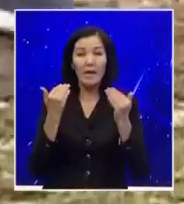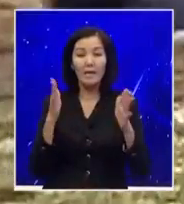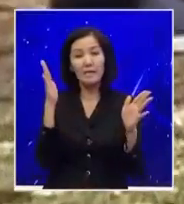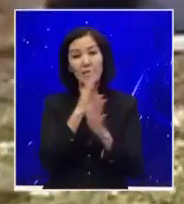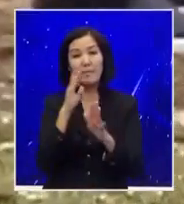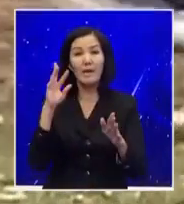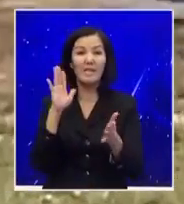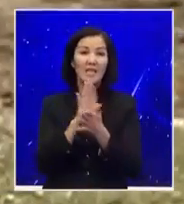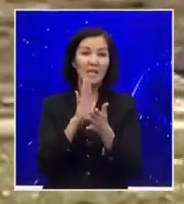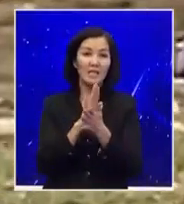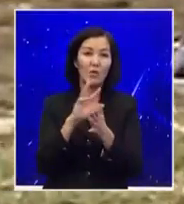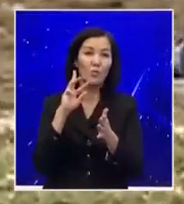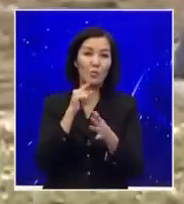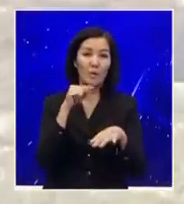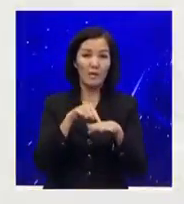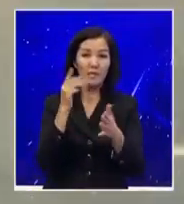ортаның ластануы себеп.